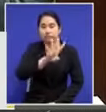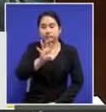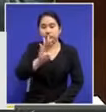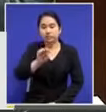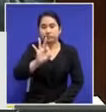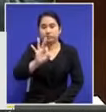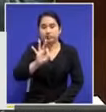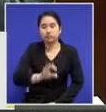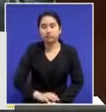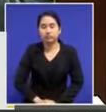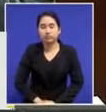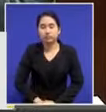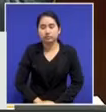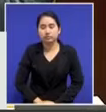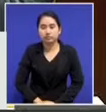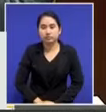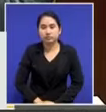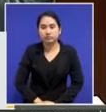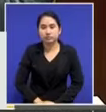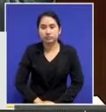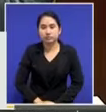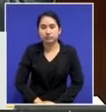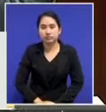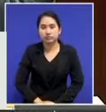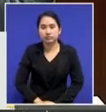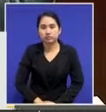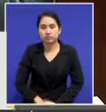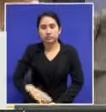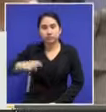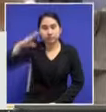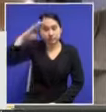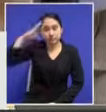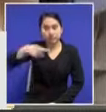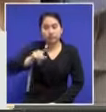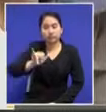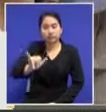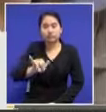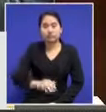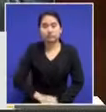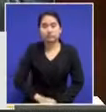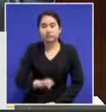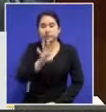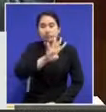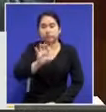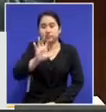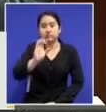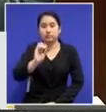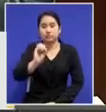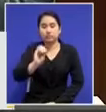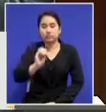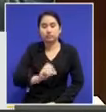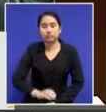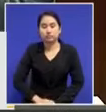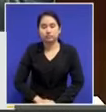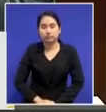449นายรุ่งโรจน์ทองศรี พลเอกประยุทธ์จันทร์โอชาครับ 450น